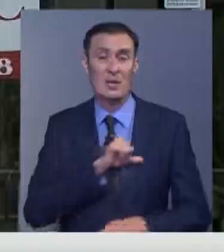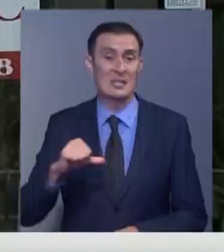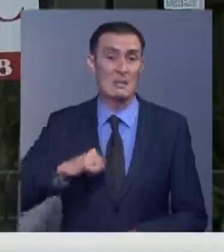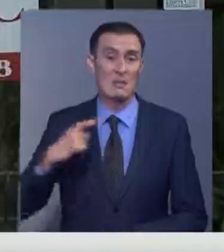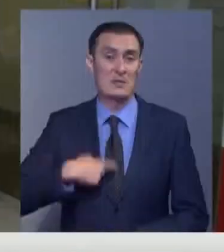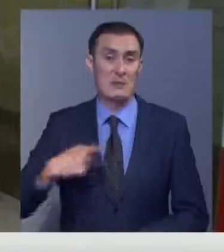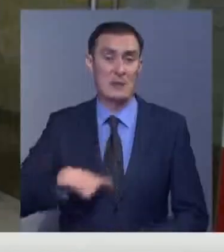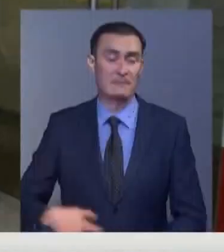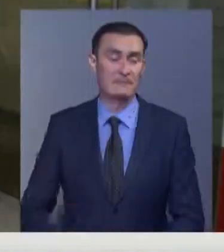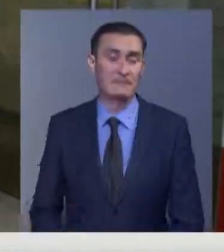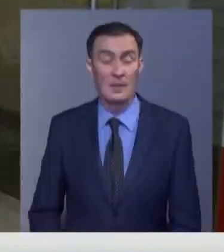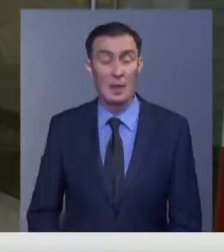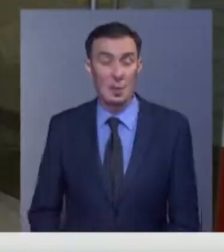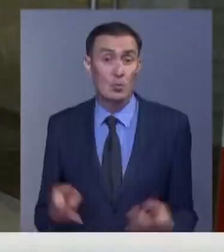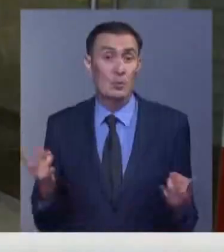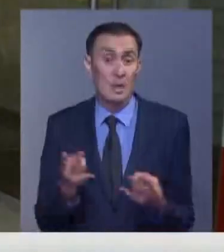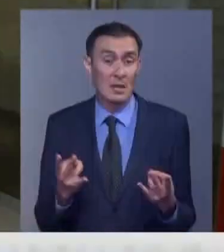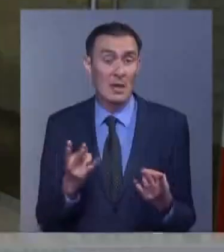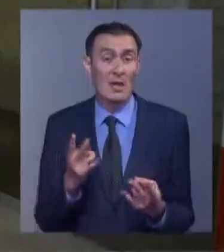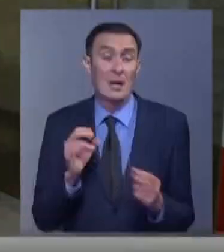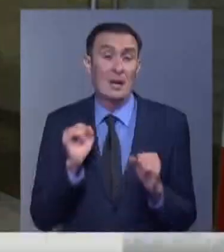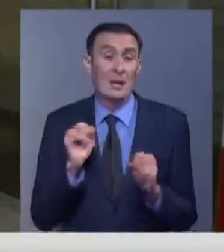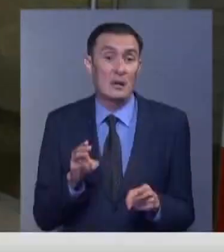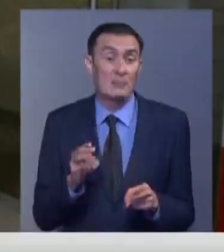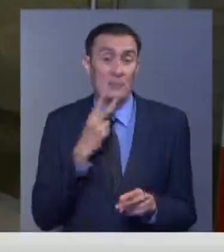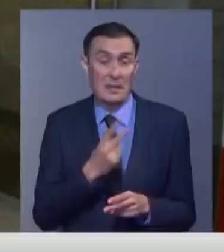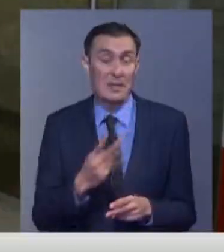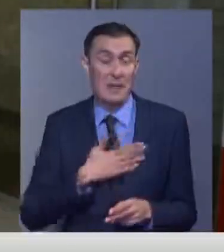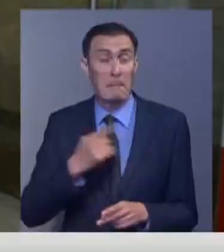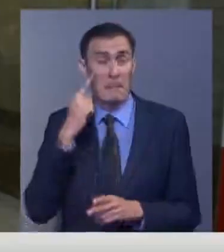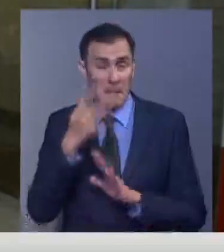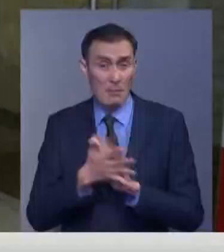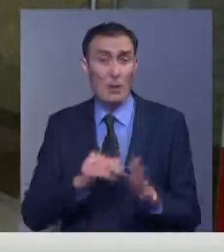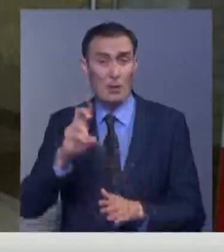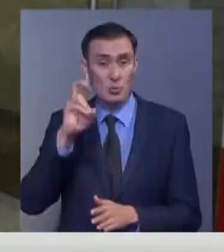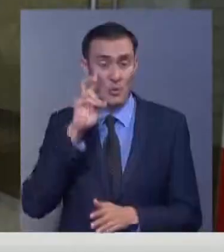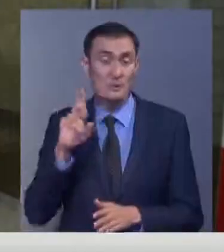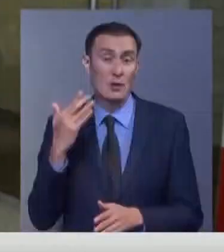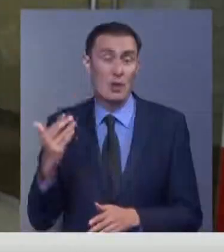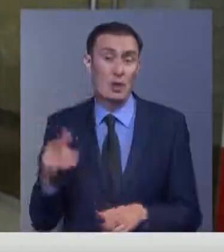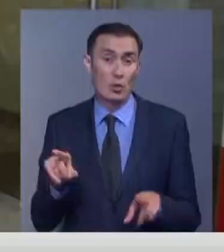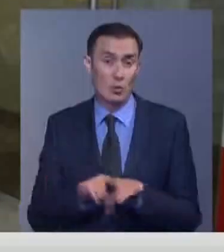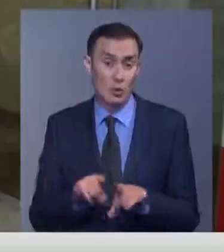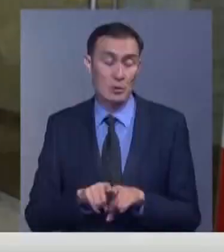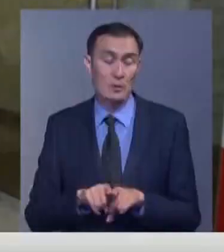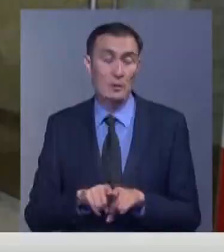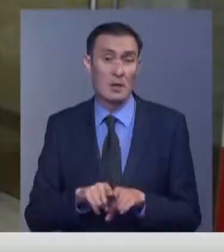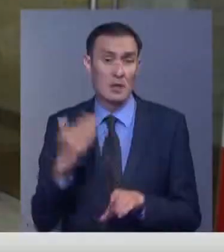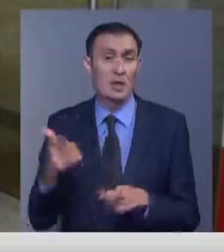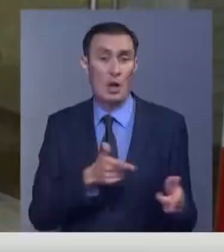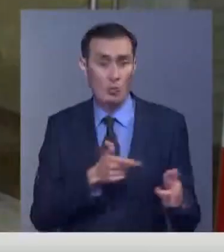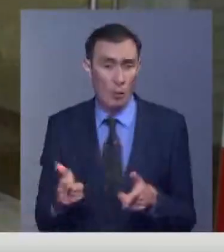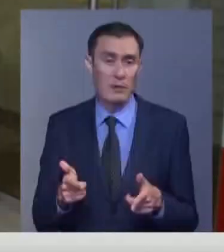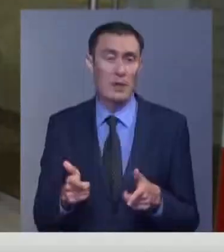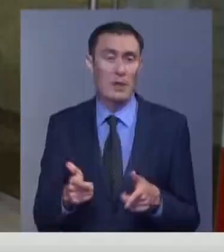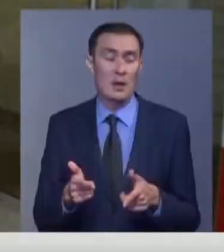себя. Надо как-то посмотреть с нашей стороны тоже. Я понимаю, что государство тоже денег не такое количество, что они как бы готовы все